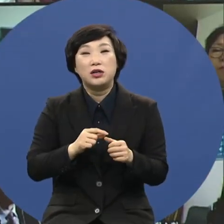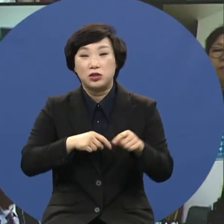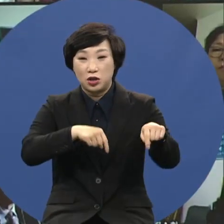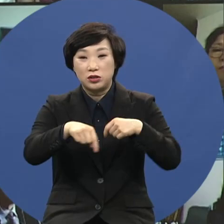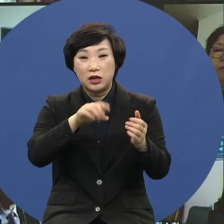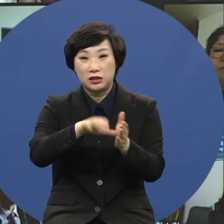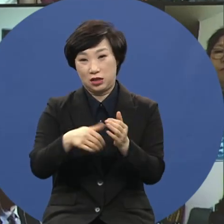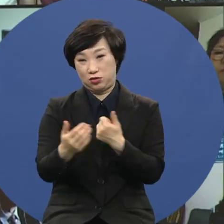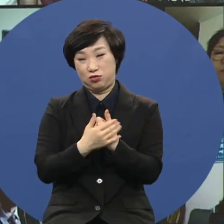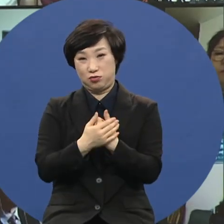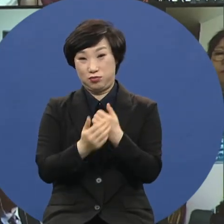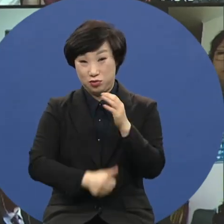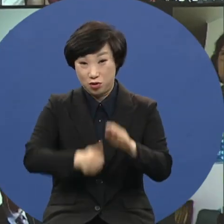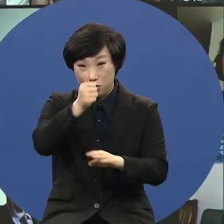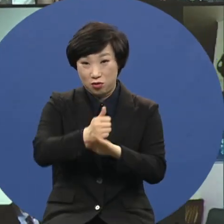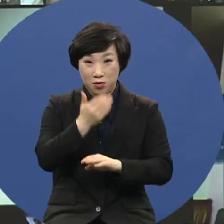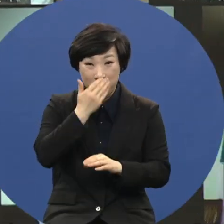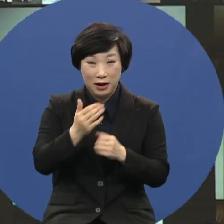있다.